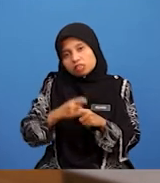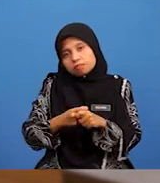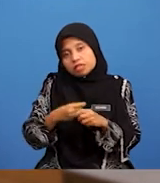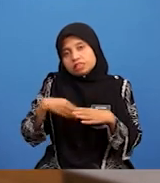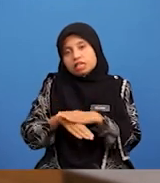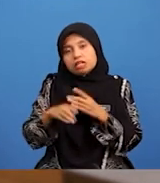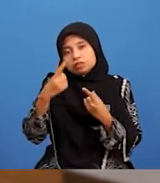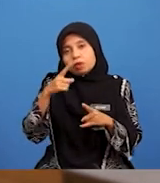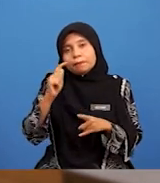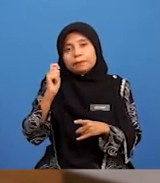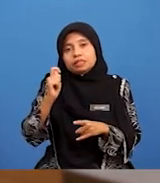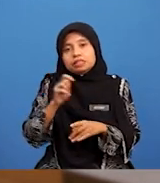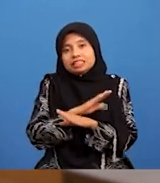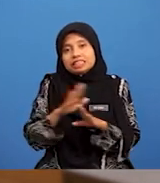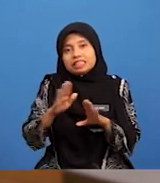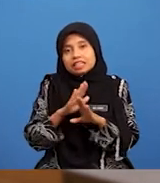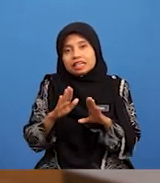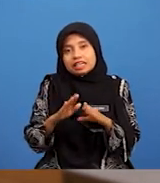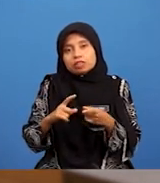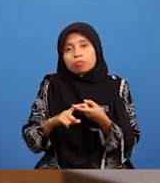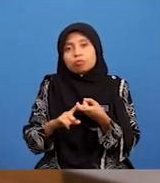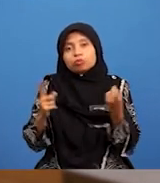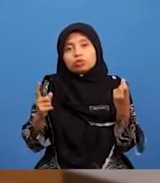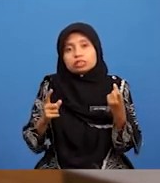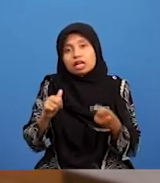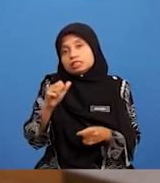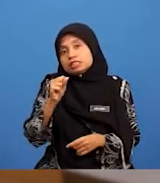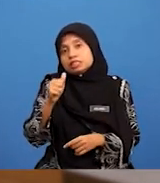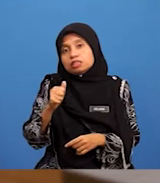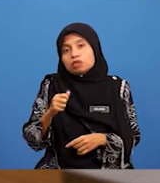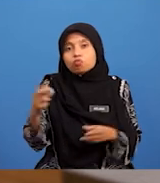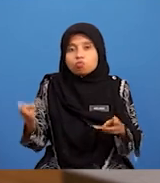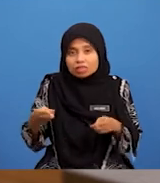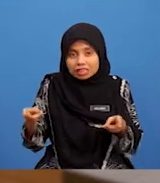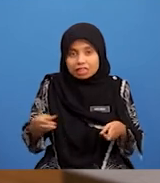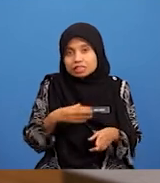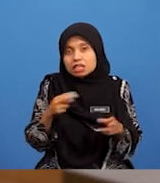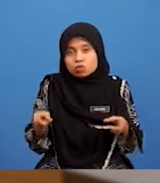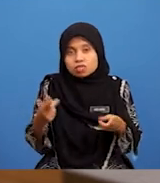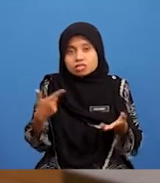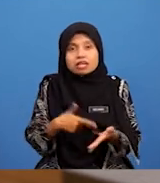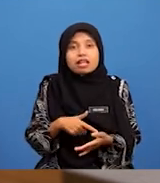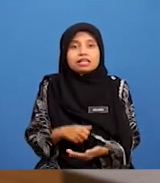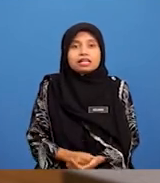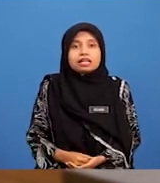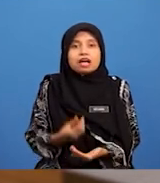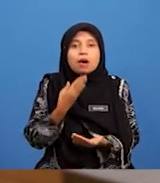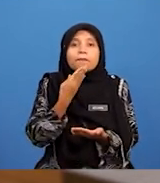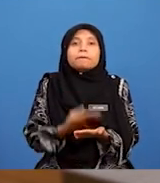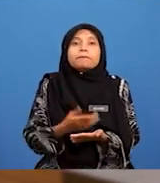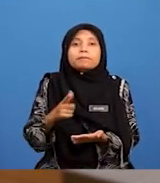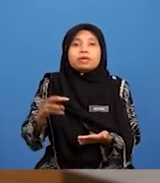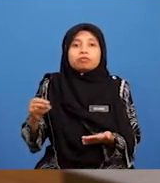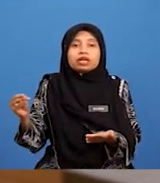dalam menjawab soalan tadi, jangan putus asa. Usaha dan terus berusaha.